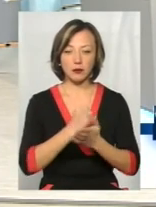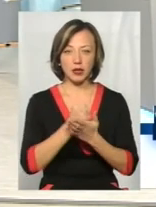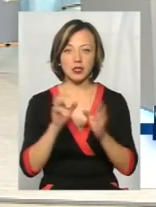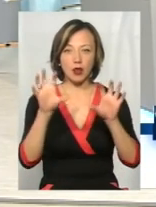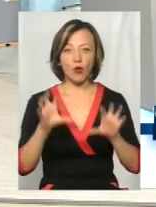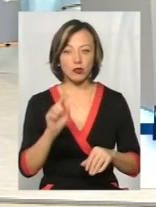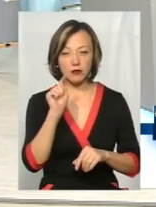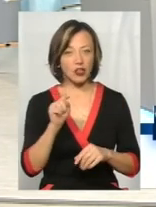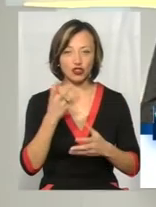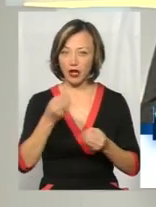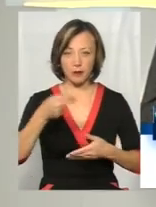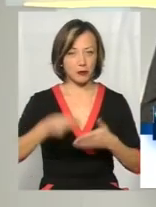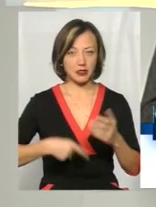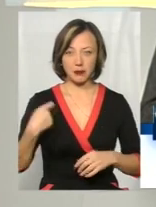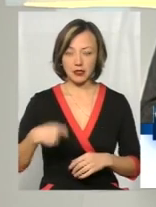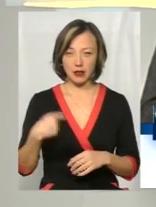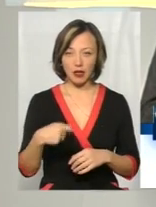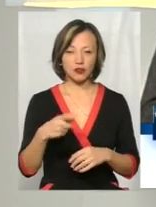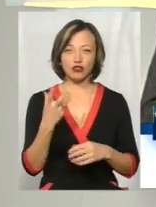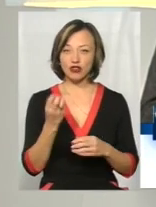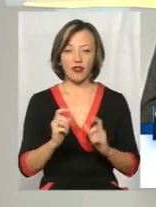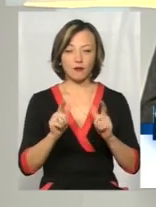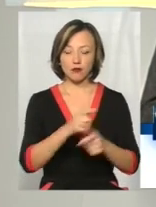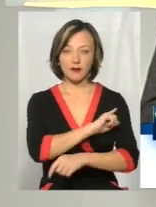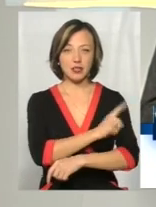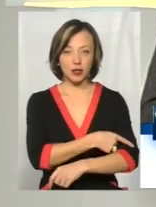акцентуємо увагу на тому, що він не підписаний президентом, не набрав законної сили,